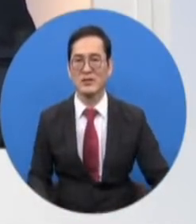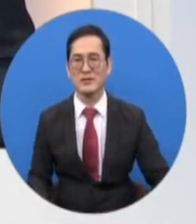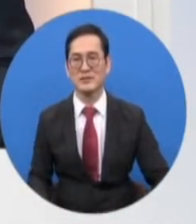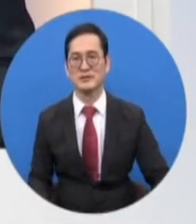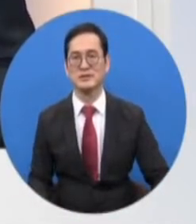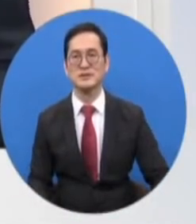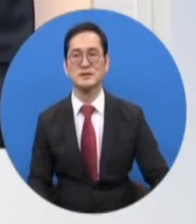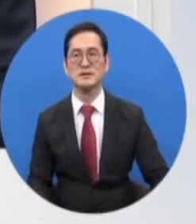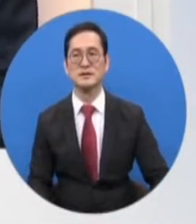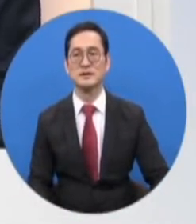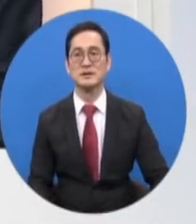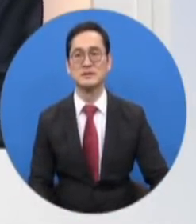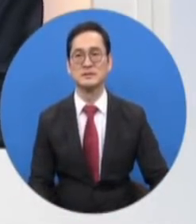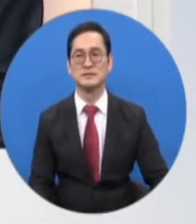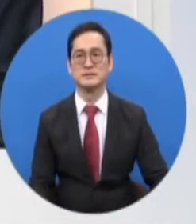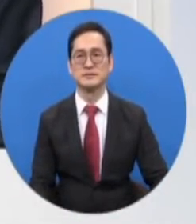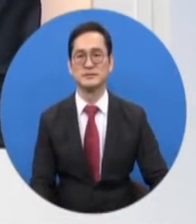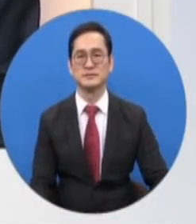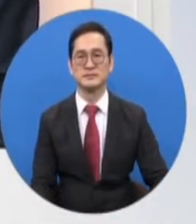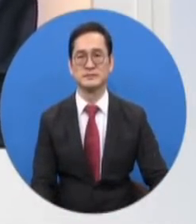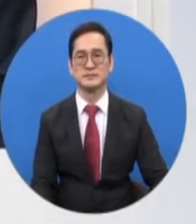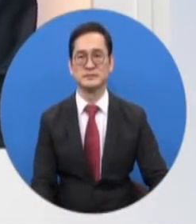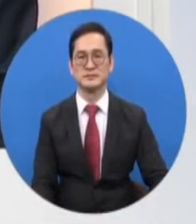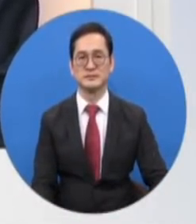정말로 했다면 청와대 관계자 중 누군가가